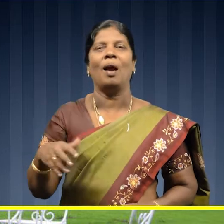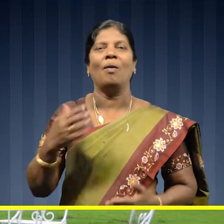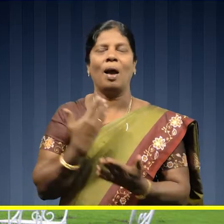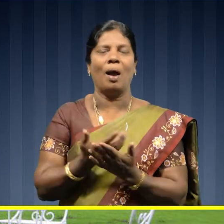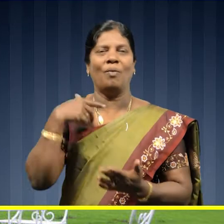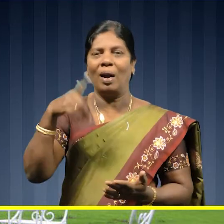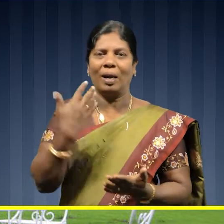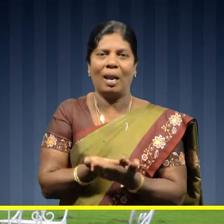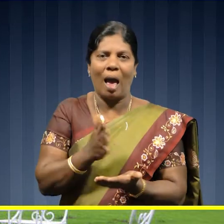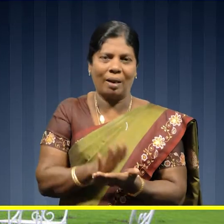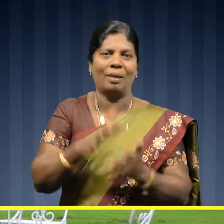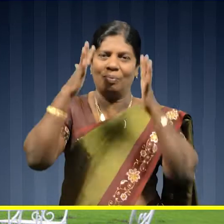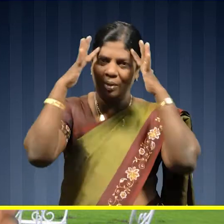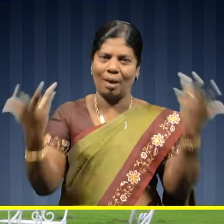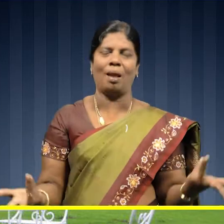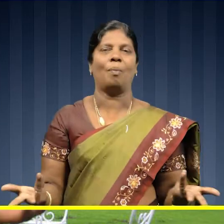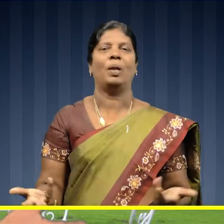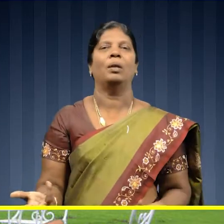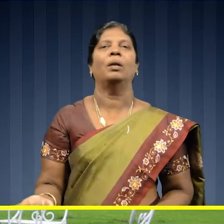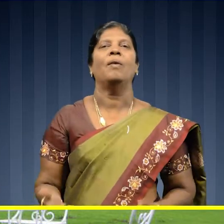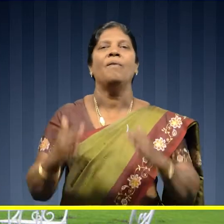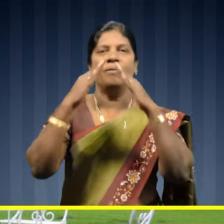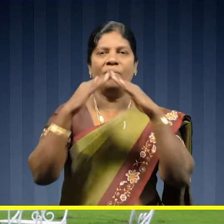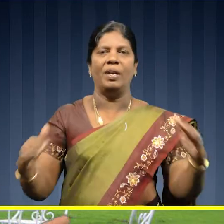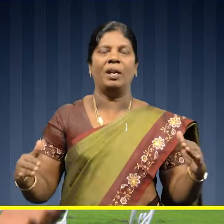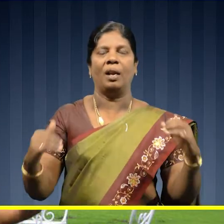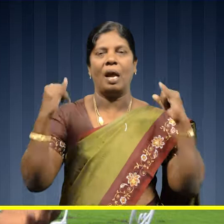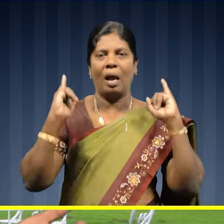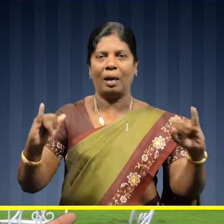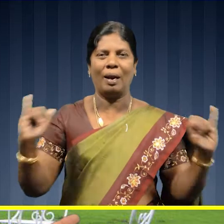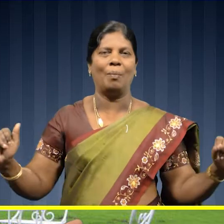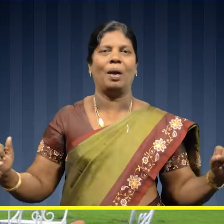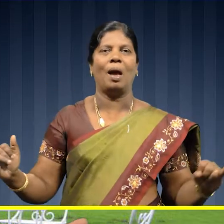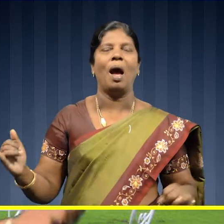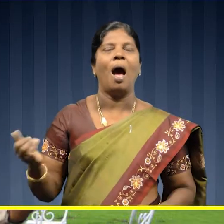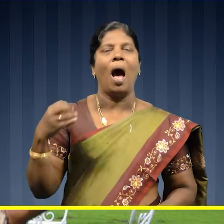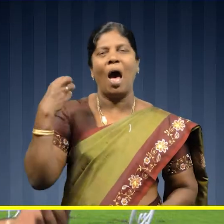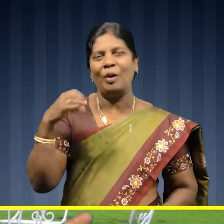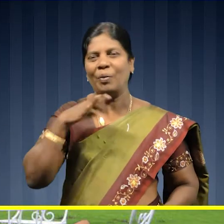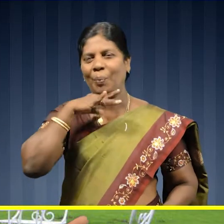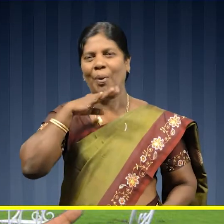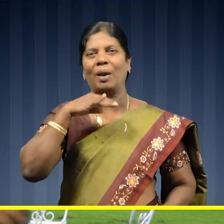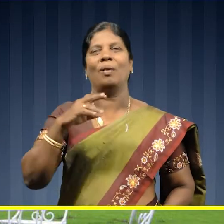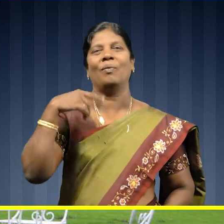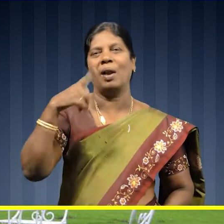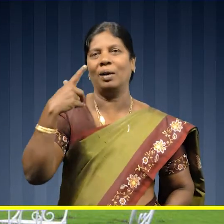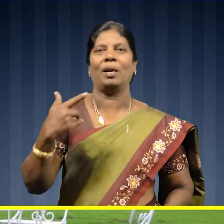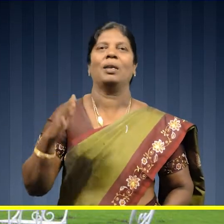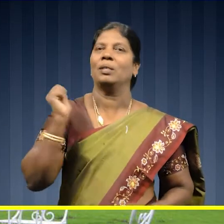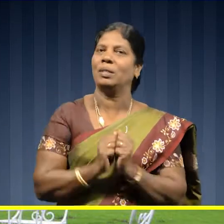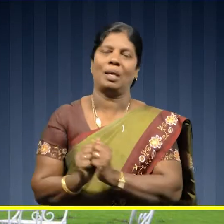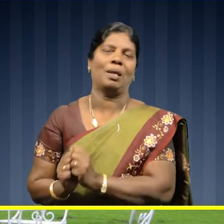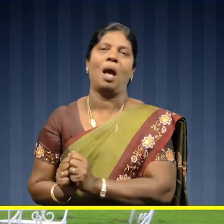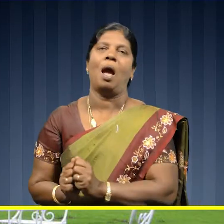அர்த்தம் புரியாமல் அவர்களுடைய வீணான அக்கிரமமான அருவறுப்பான வாழ்க்கையில்